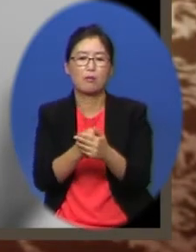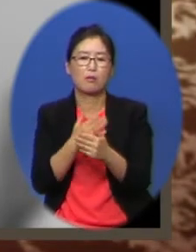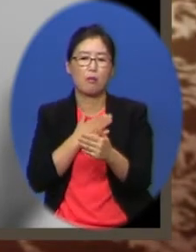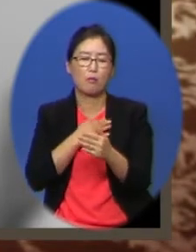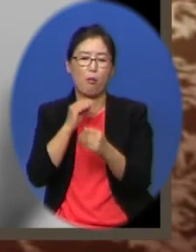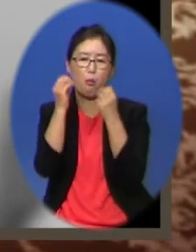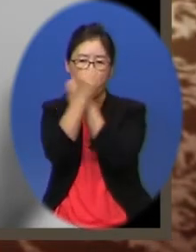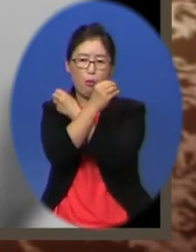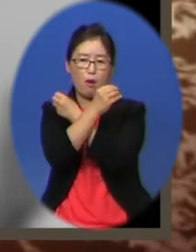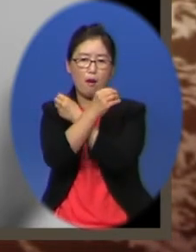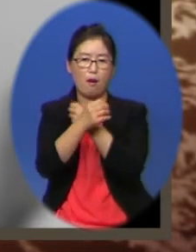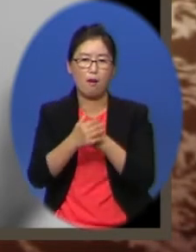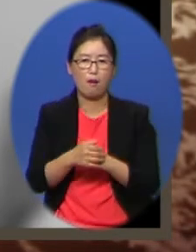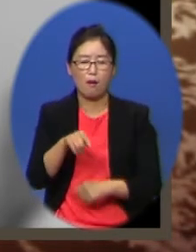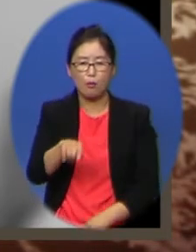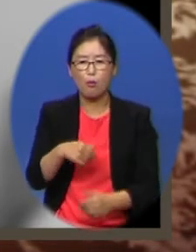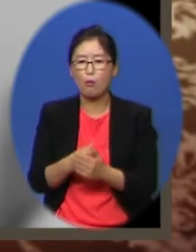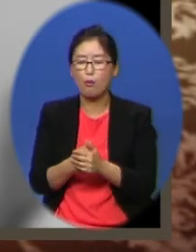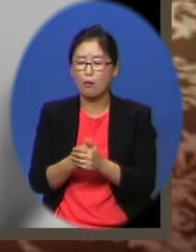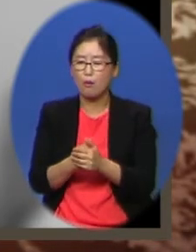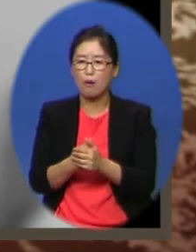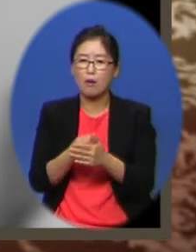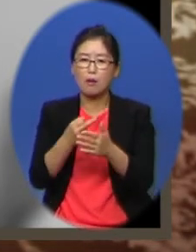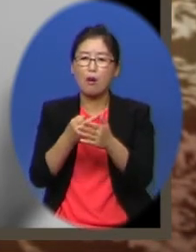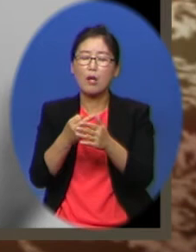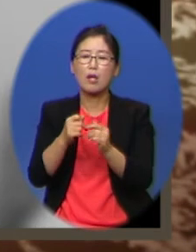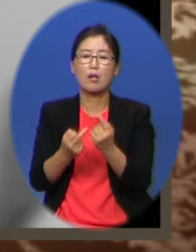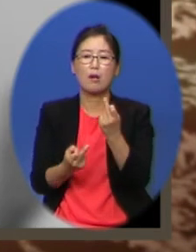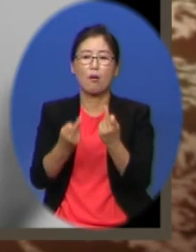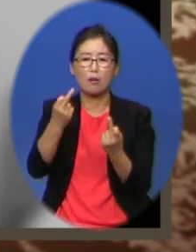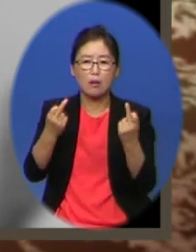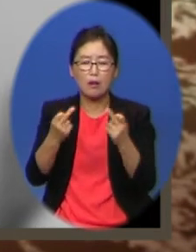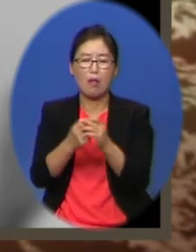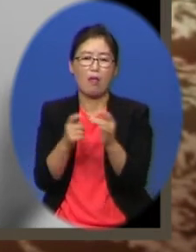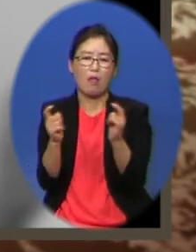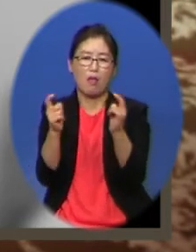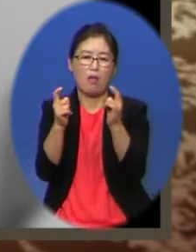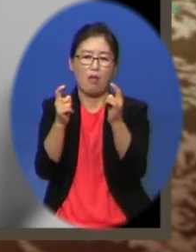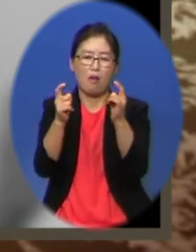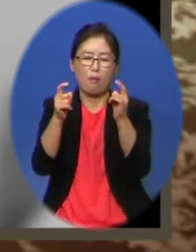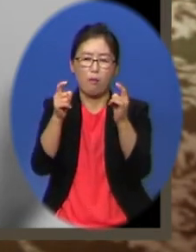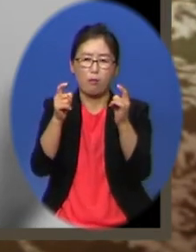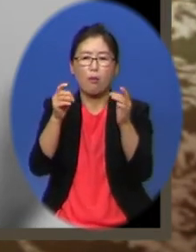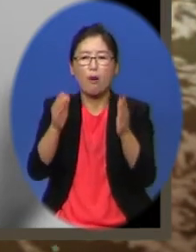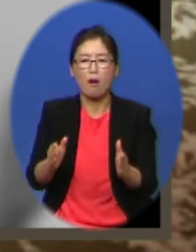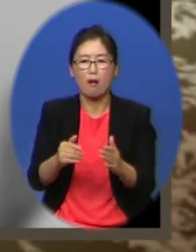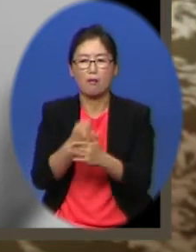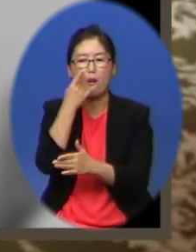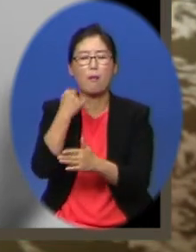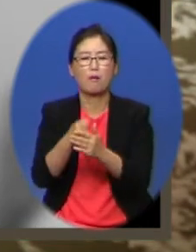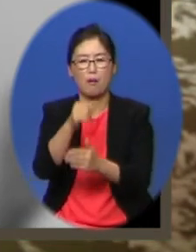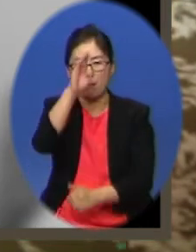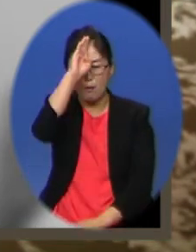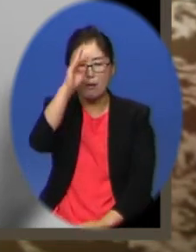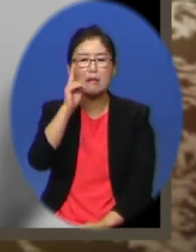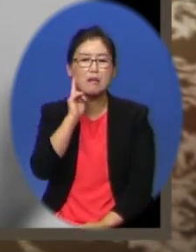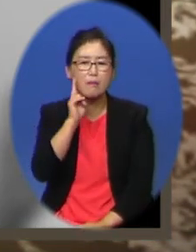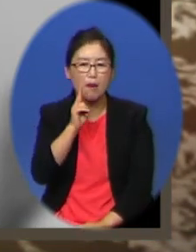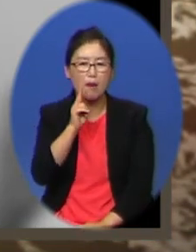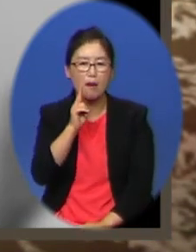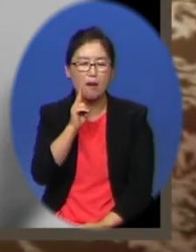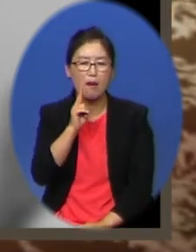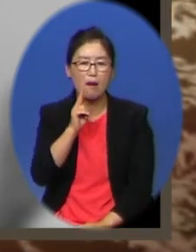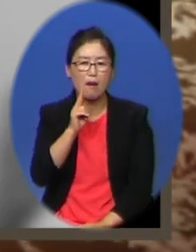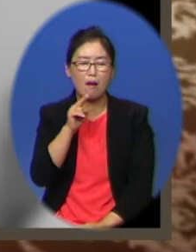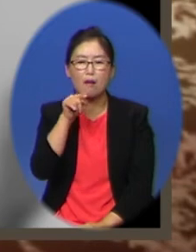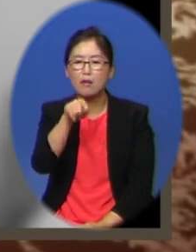자식들이 싸우는 동안 치매 증세가 더욱 심각해져가는 어머니인데요. 저는 도대체 어떻게 현명하게 이